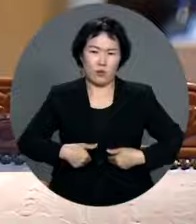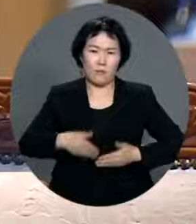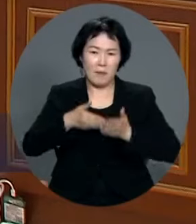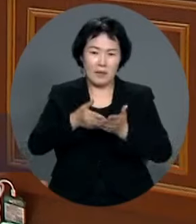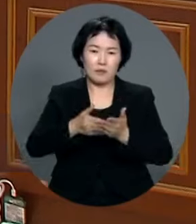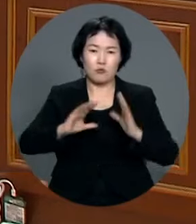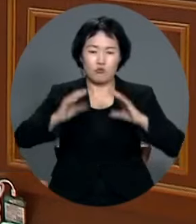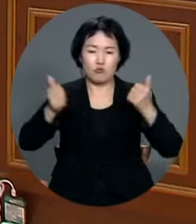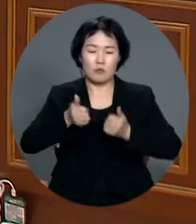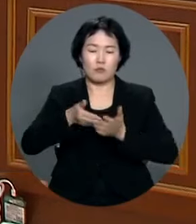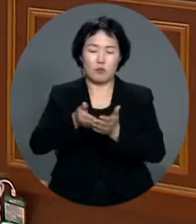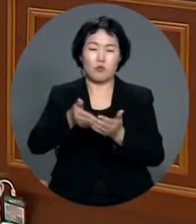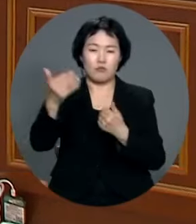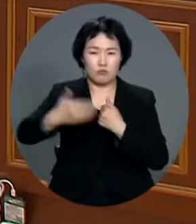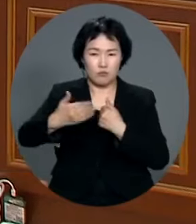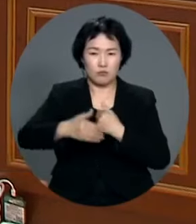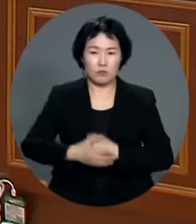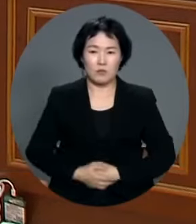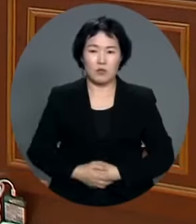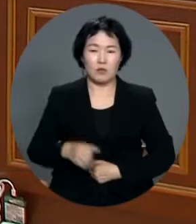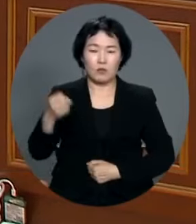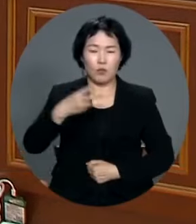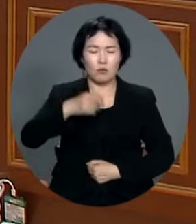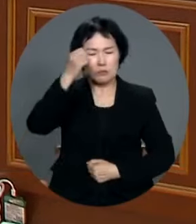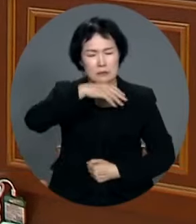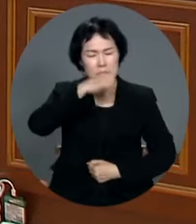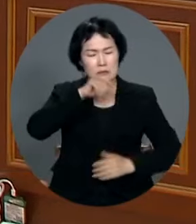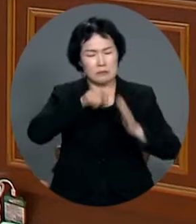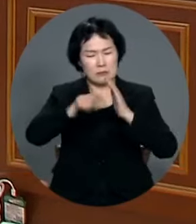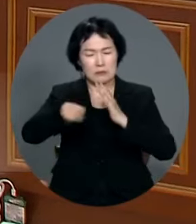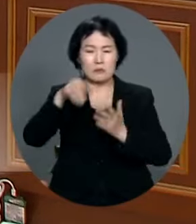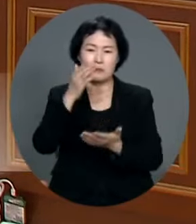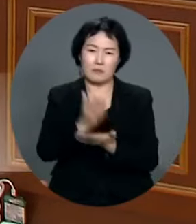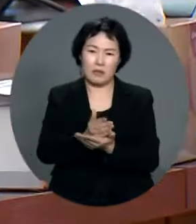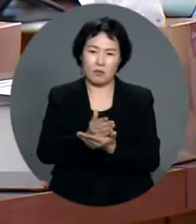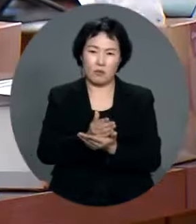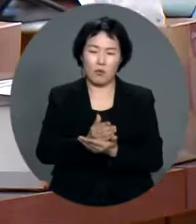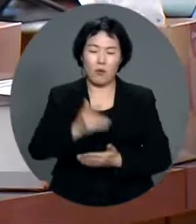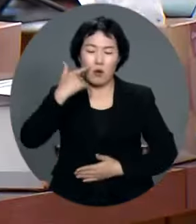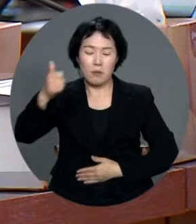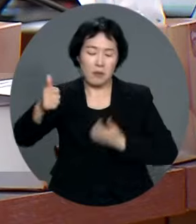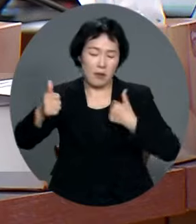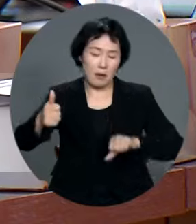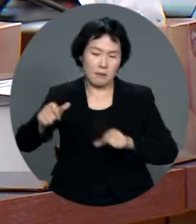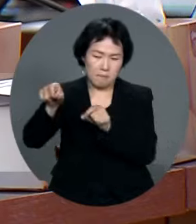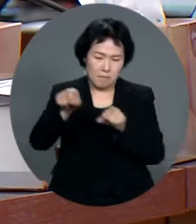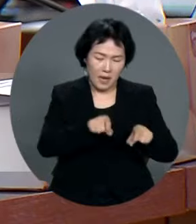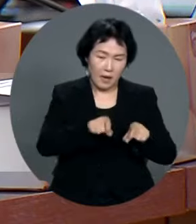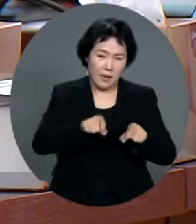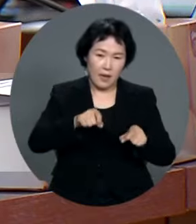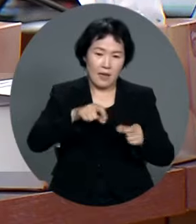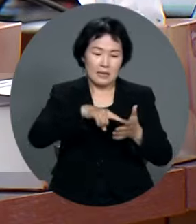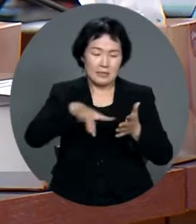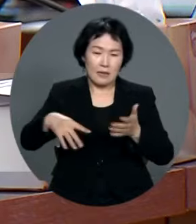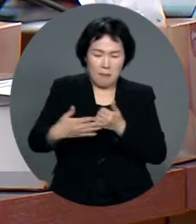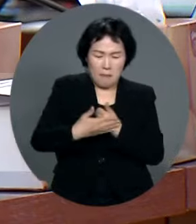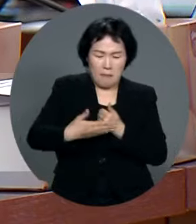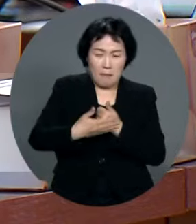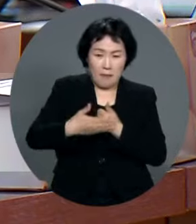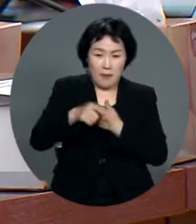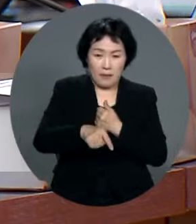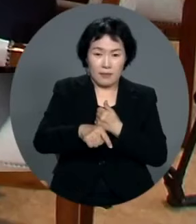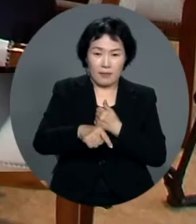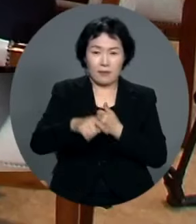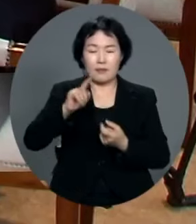해주세요. 무분별하게 세무조사 나가지 말고 가업 승계 제도처럼 변칙적인 세금 탈루 의혹이 일고